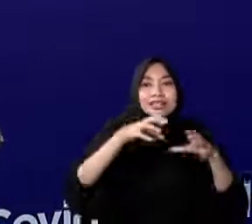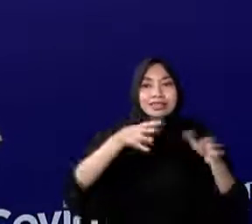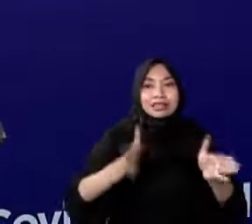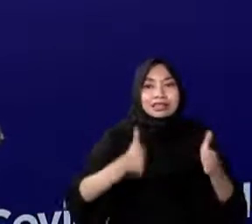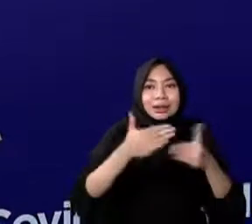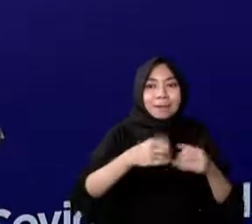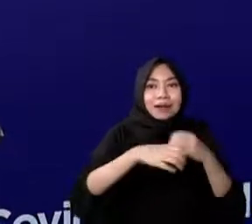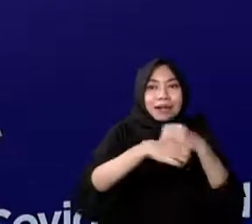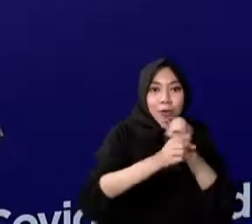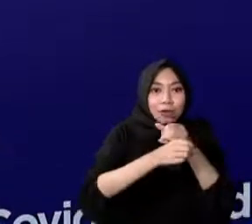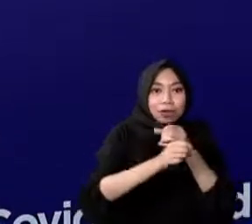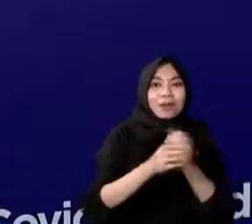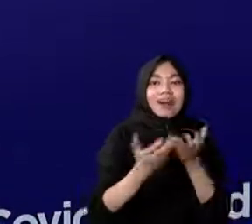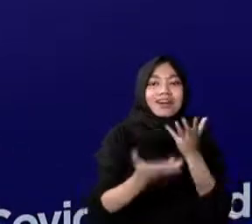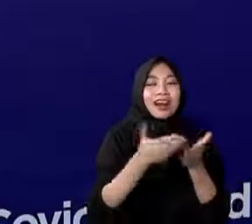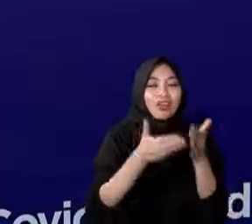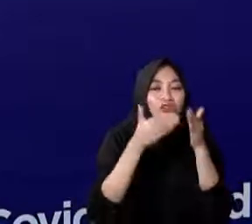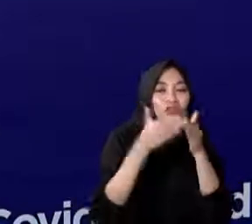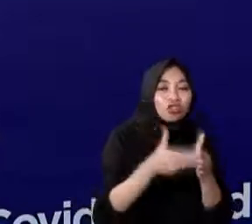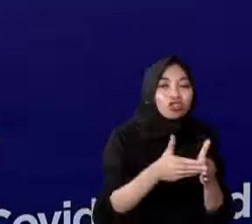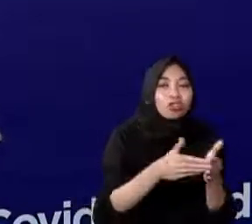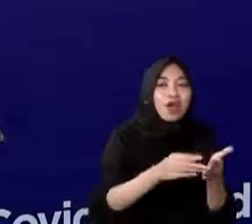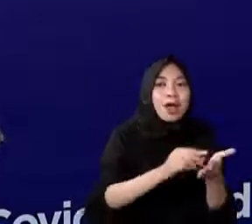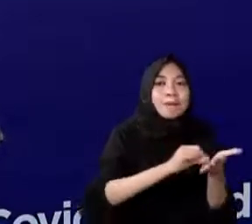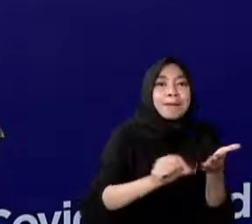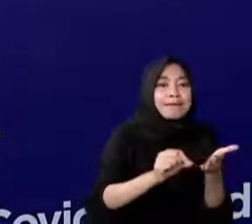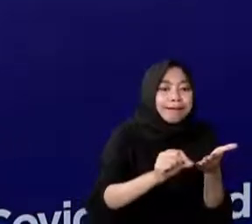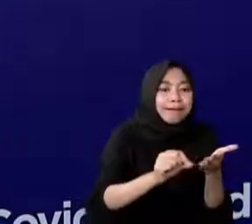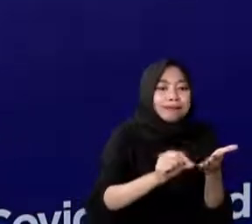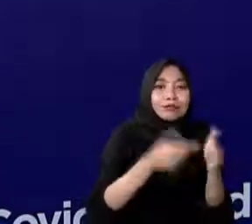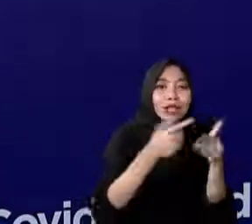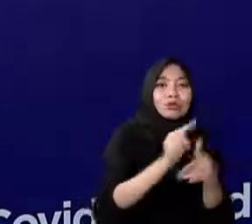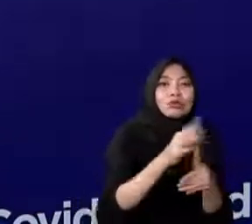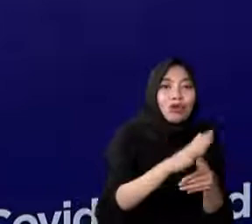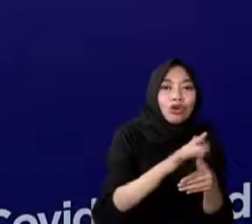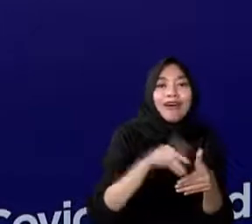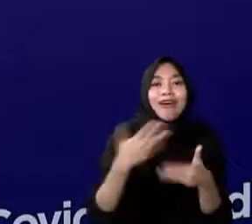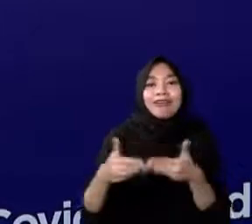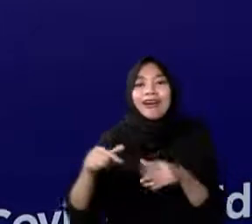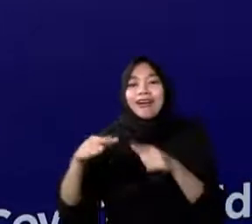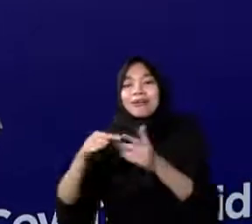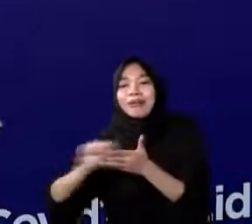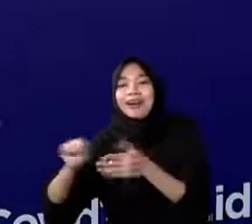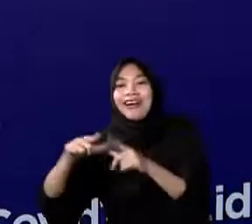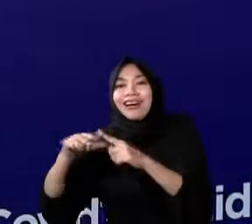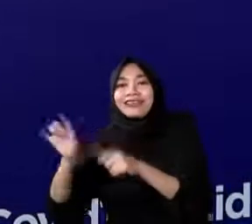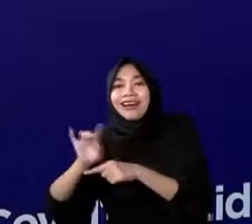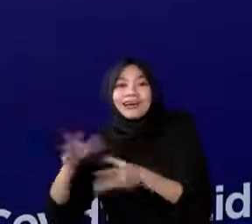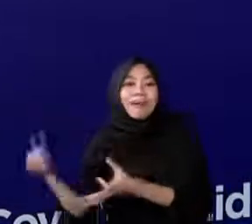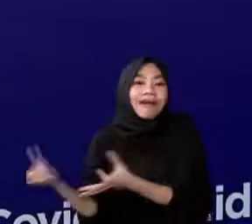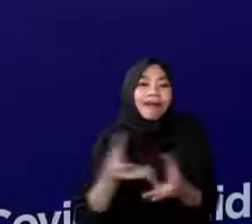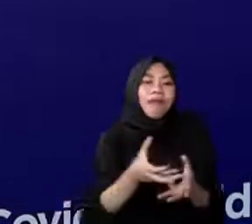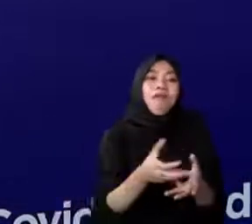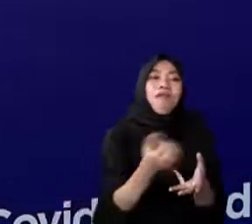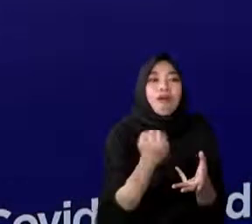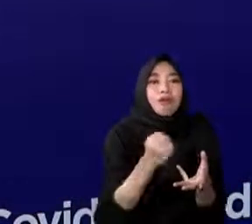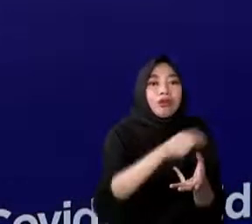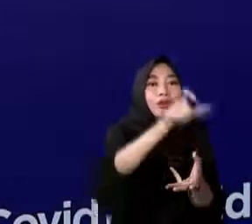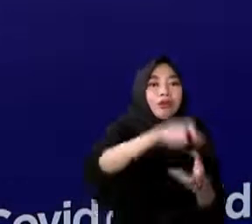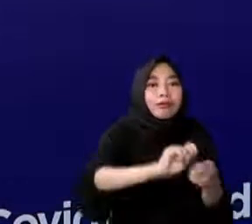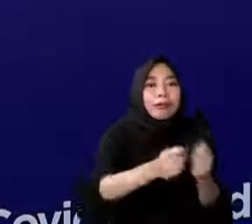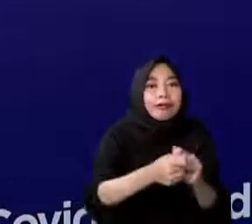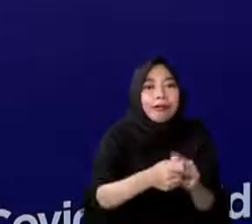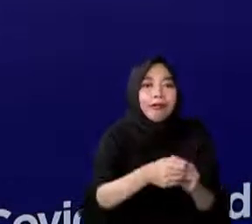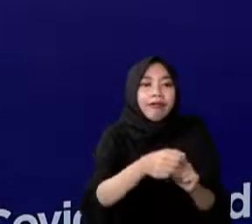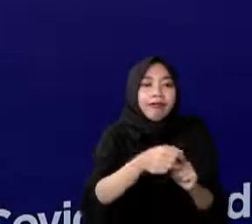system. Dia spesifik merek tertentu, nggak bisa menggunakan merek yang lain. Nah ini yang juga kadang membuat pada saat pemeriksaan